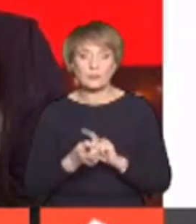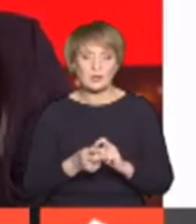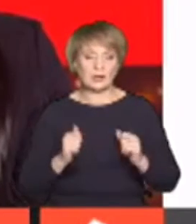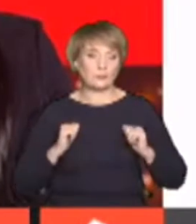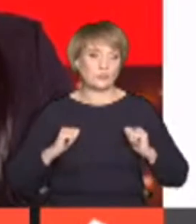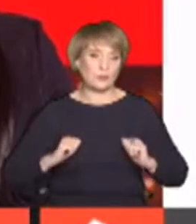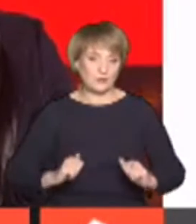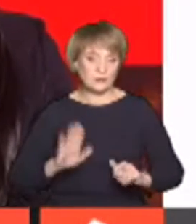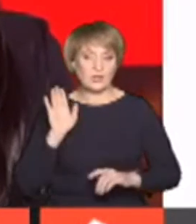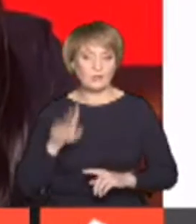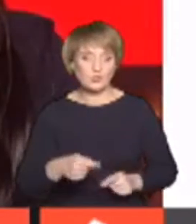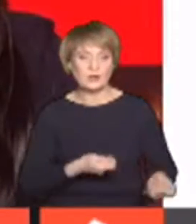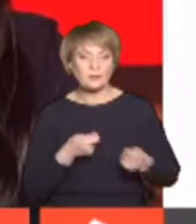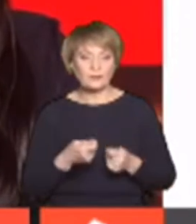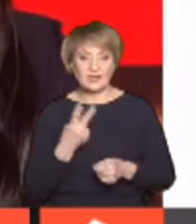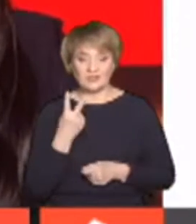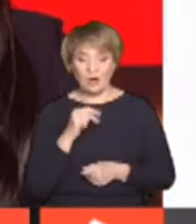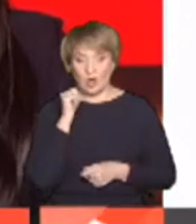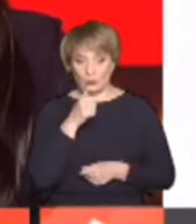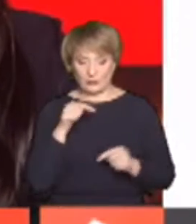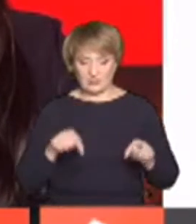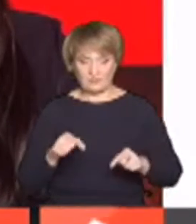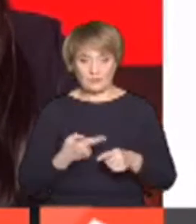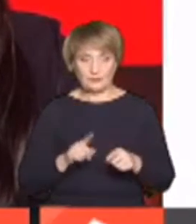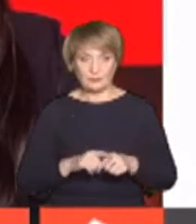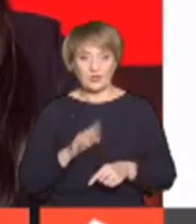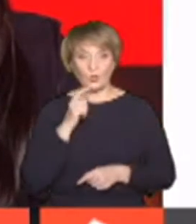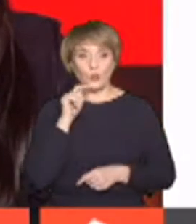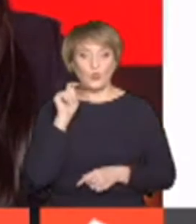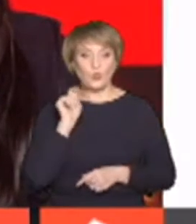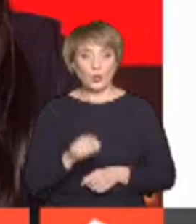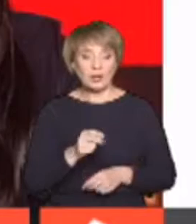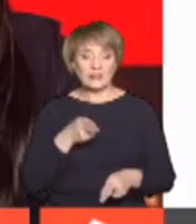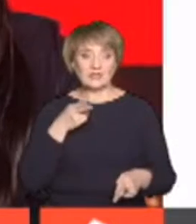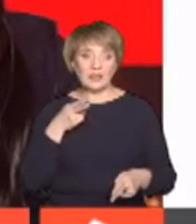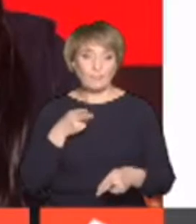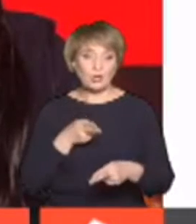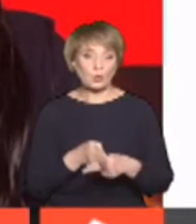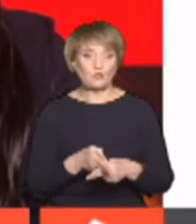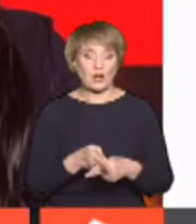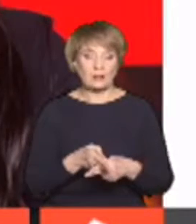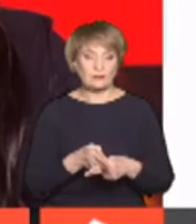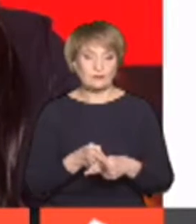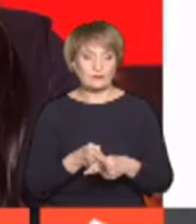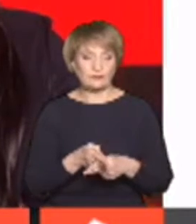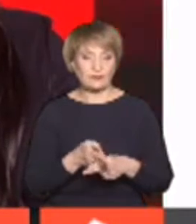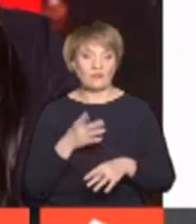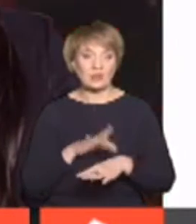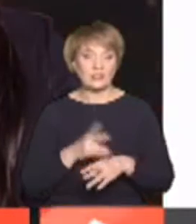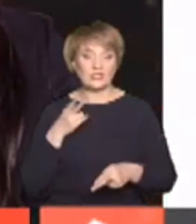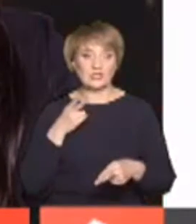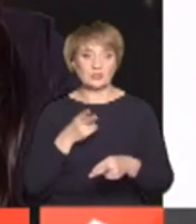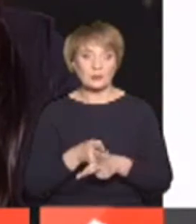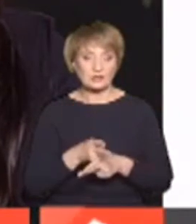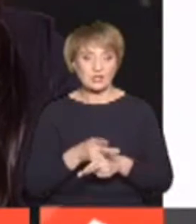послабили і хай завозять шпарини. За ці два роки Україна заблокувала, фактично заблокувала